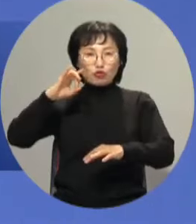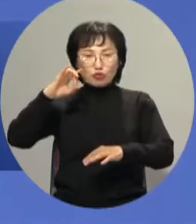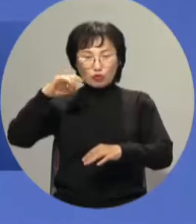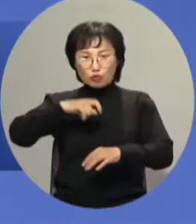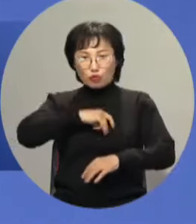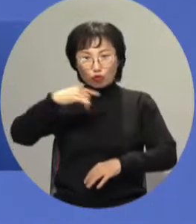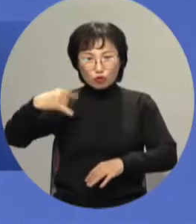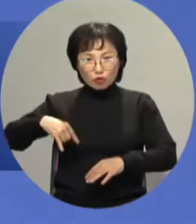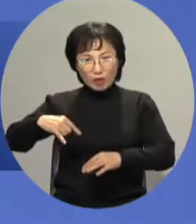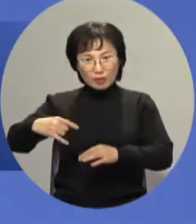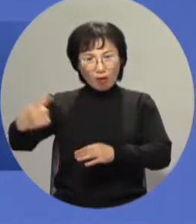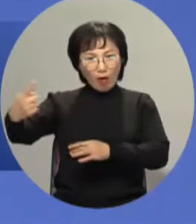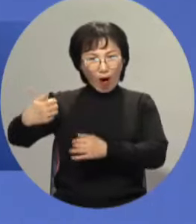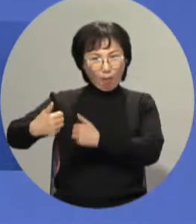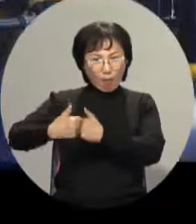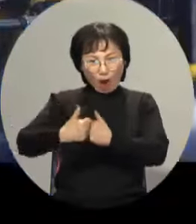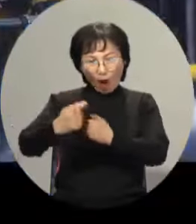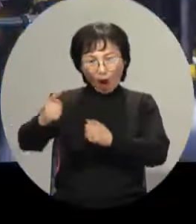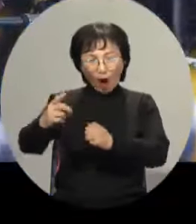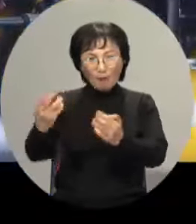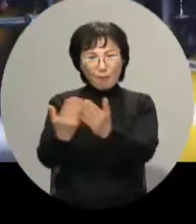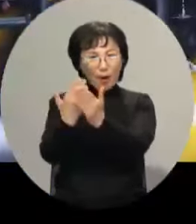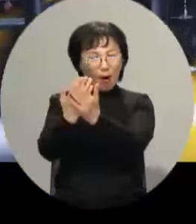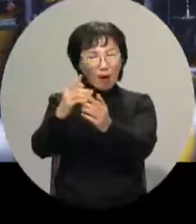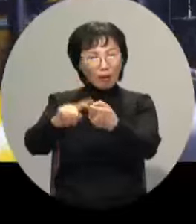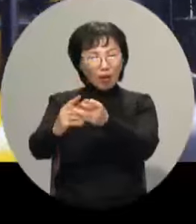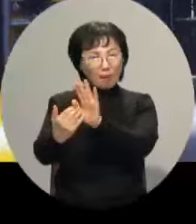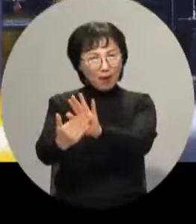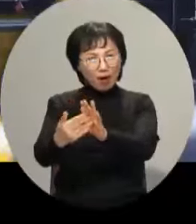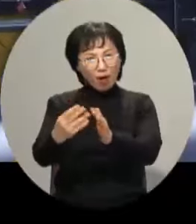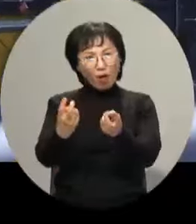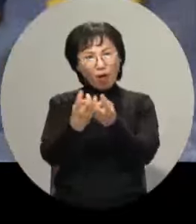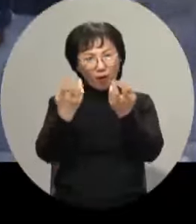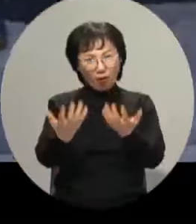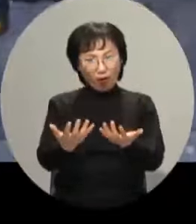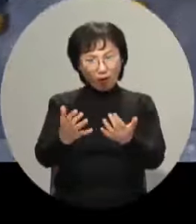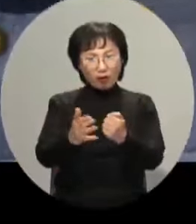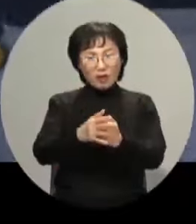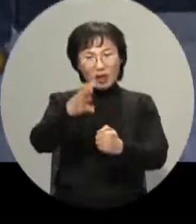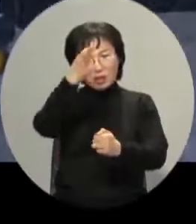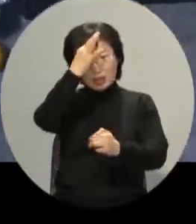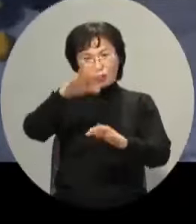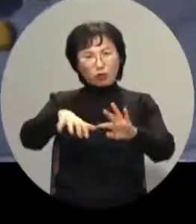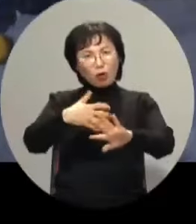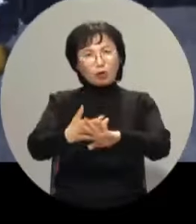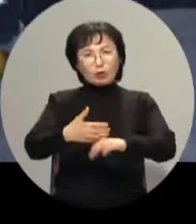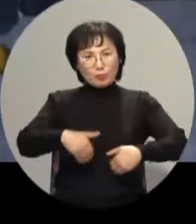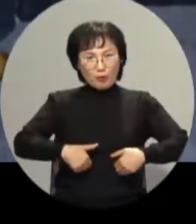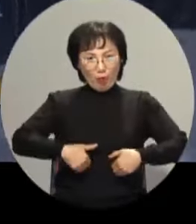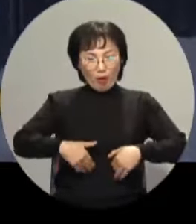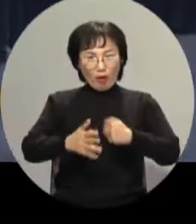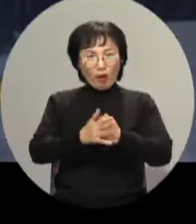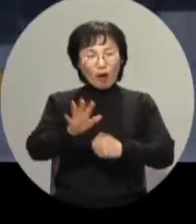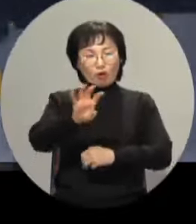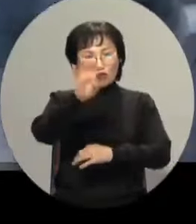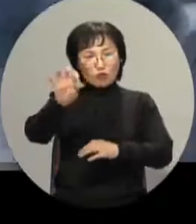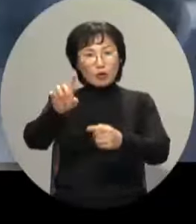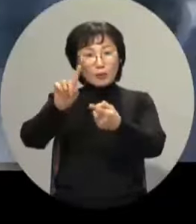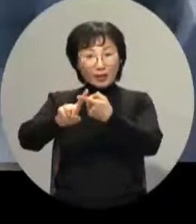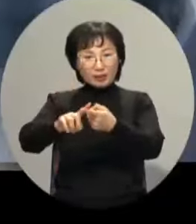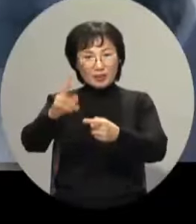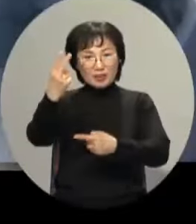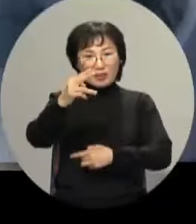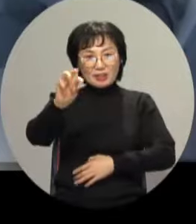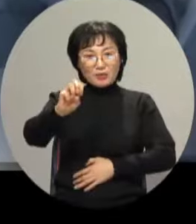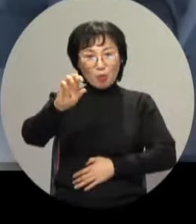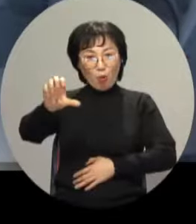산업을 어떻게 방어할 거냐. 게다가 기술 혁신까지 요구받고 있습니다. 유럽연합이